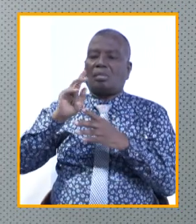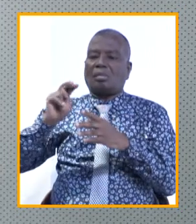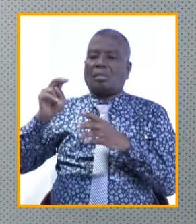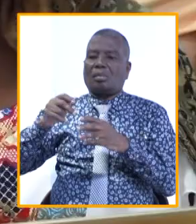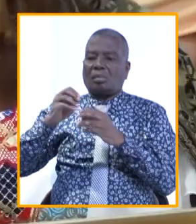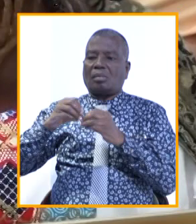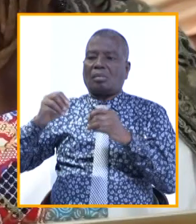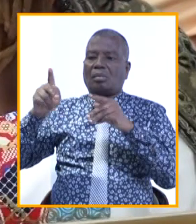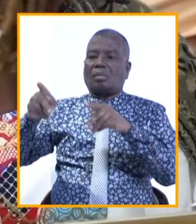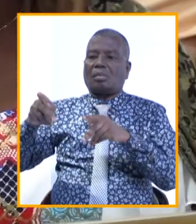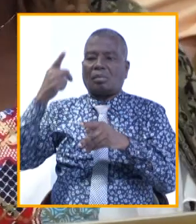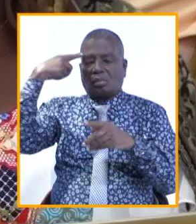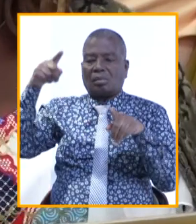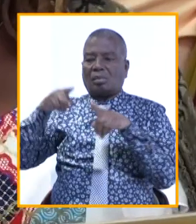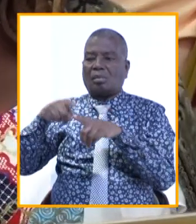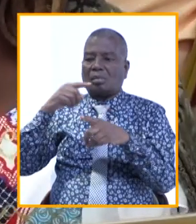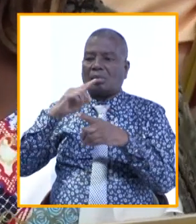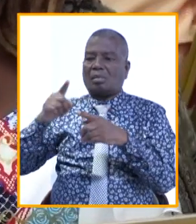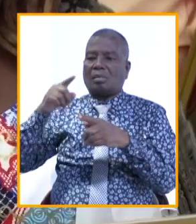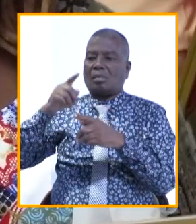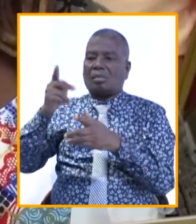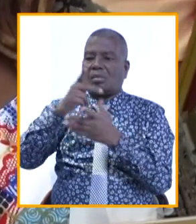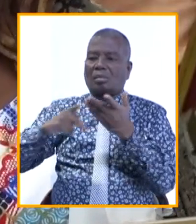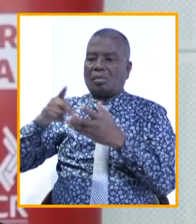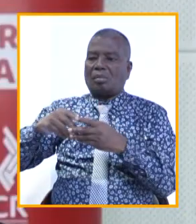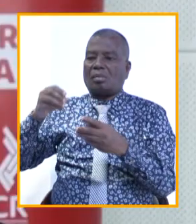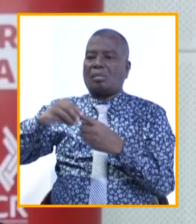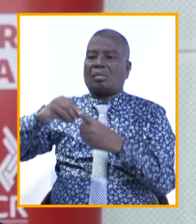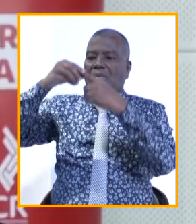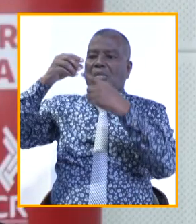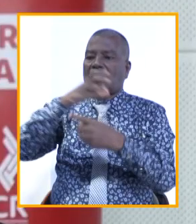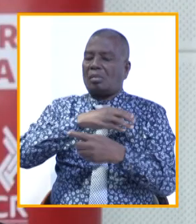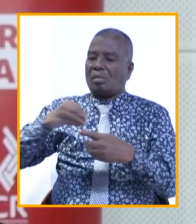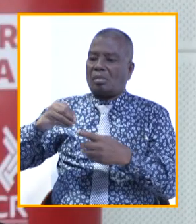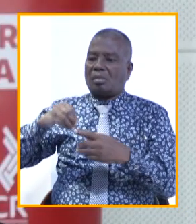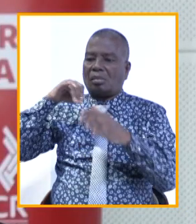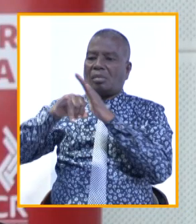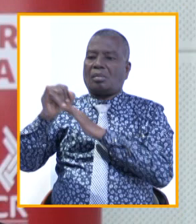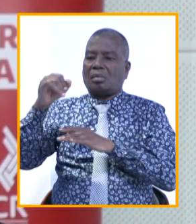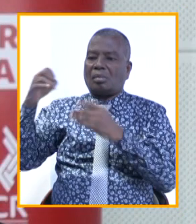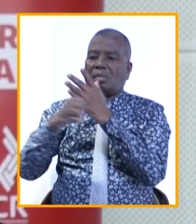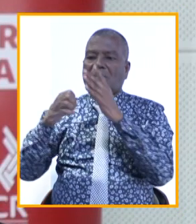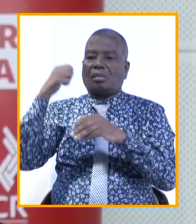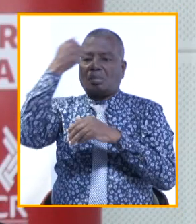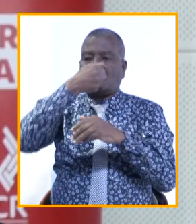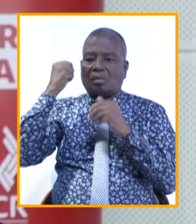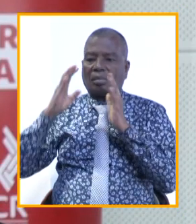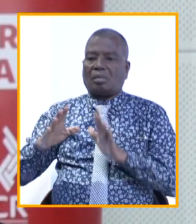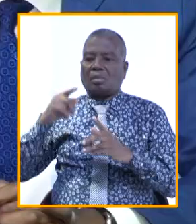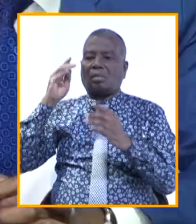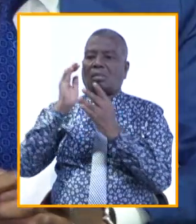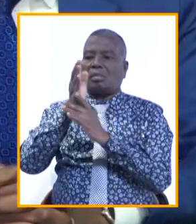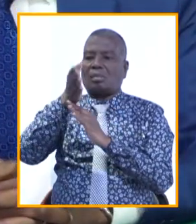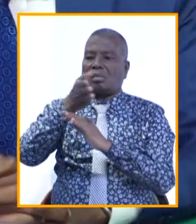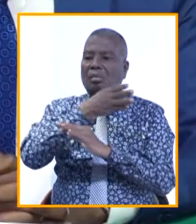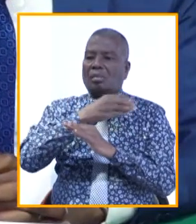grande opportunité. Cet accord constitue une étape essentielle de l'intégration des économies africaines entre elles, à travers